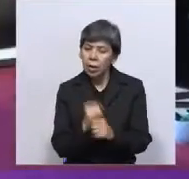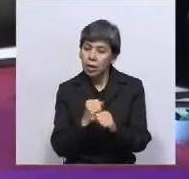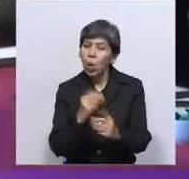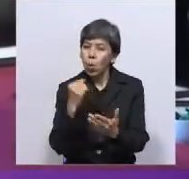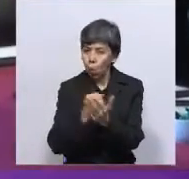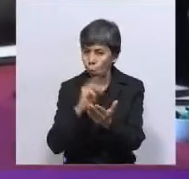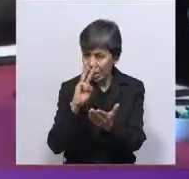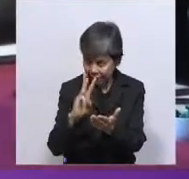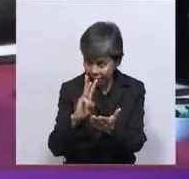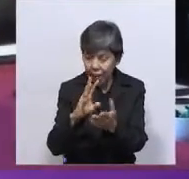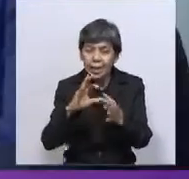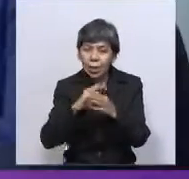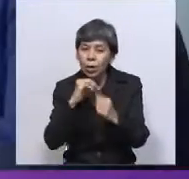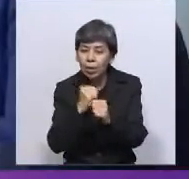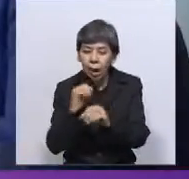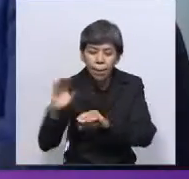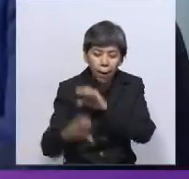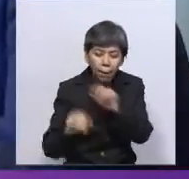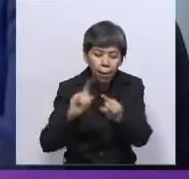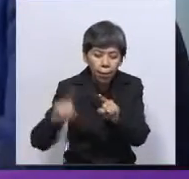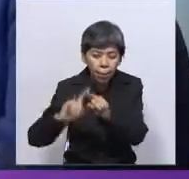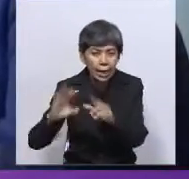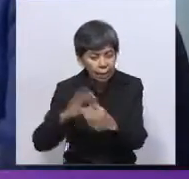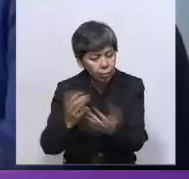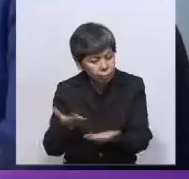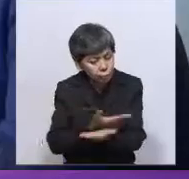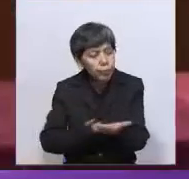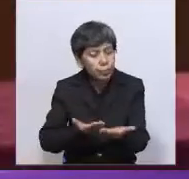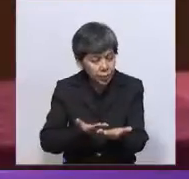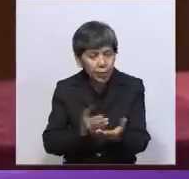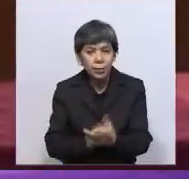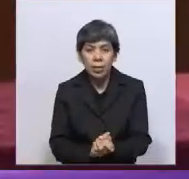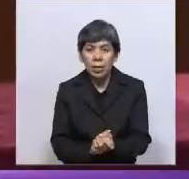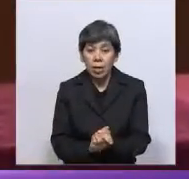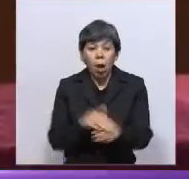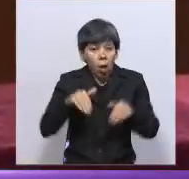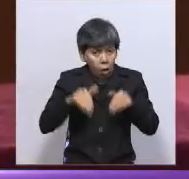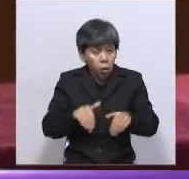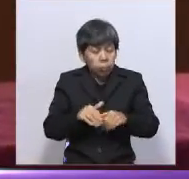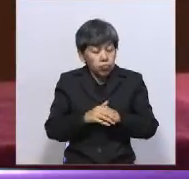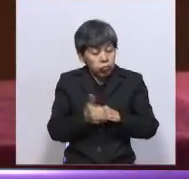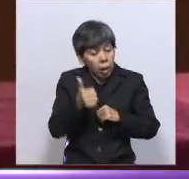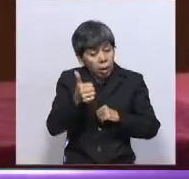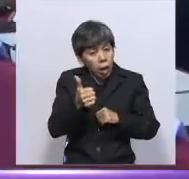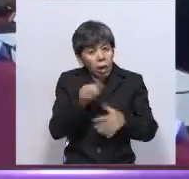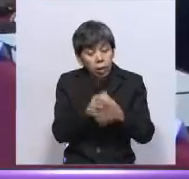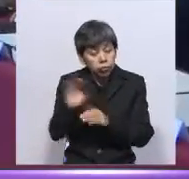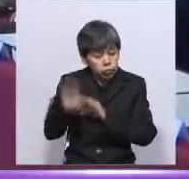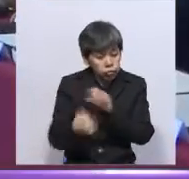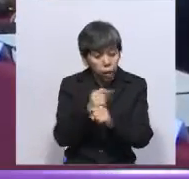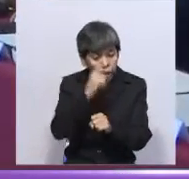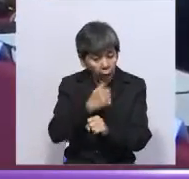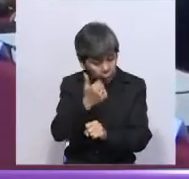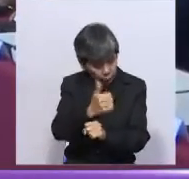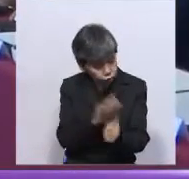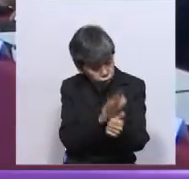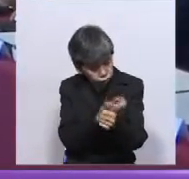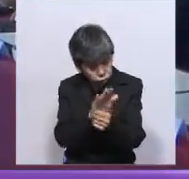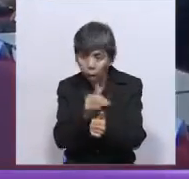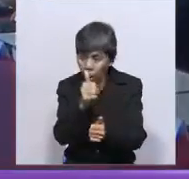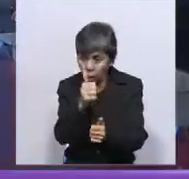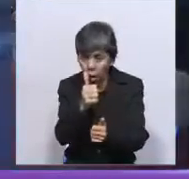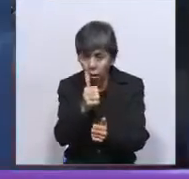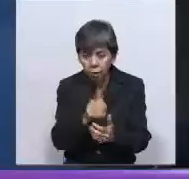ออกวีซ่ารวมไปถึงการลงทุนต่างๆในการหารือด้วยซึ่งฝ่ายออสเตรเลียพร้อมดูแลนักลงทุนจากไทยอย่างเต็ม